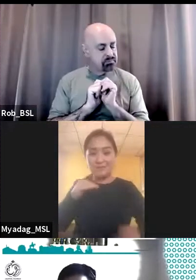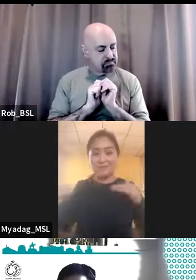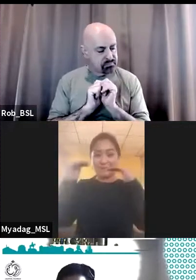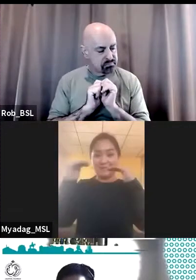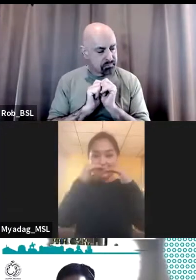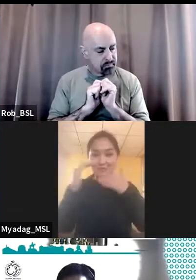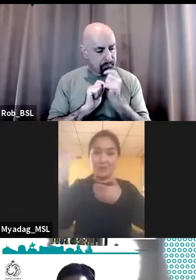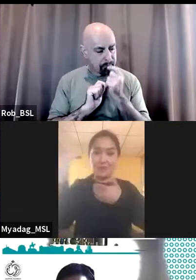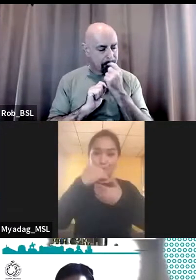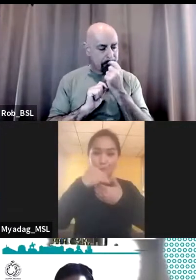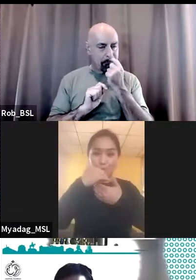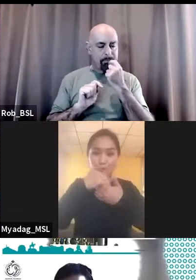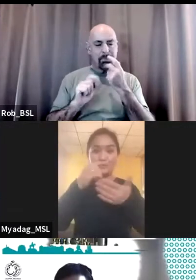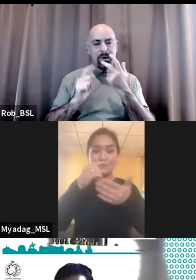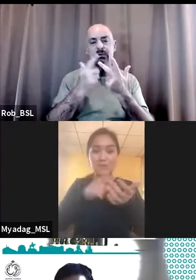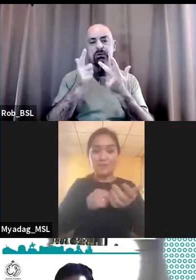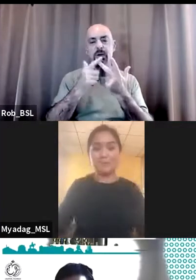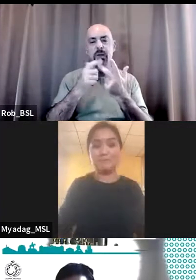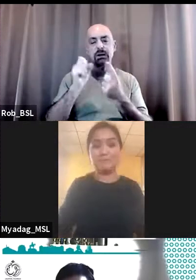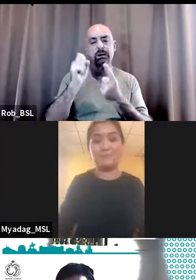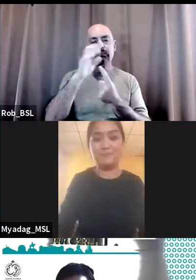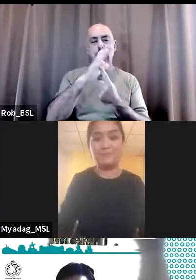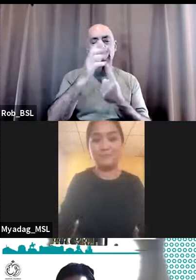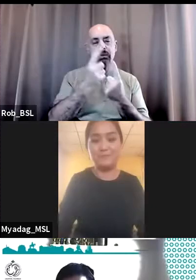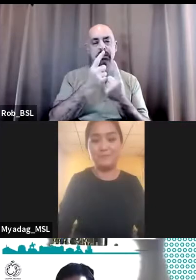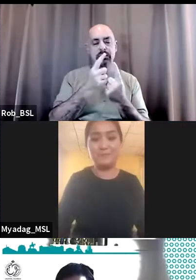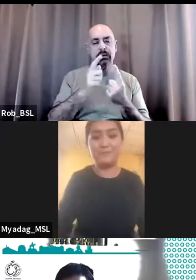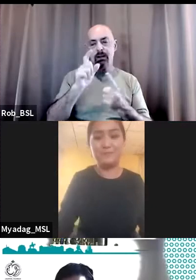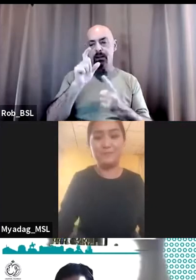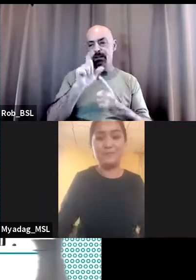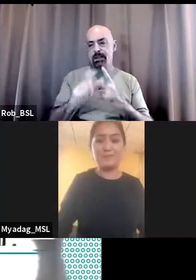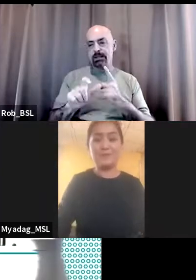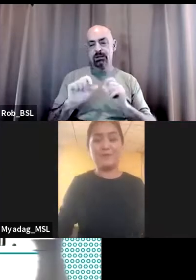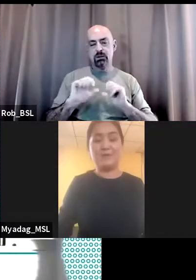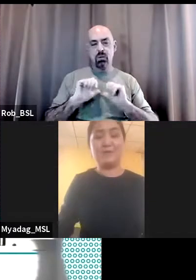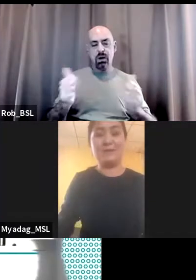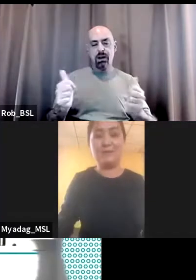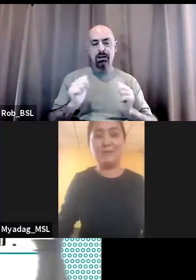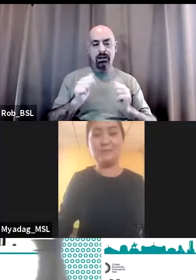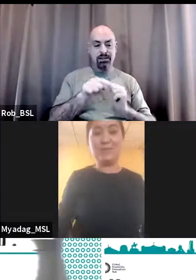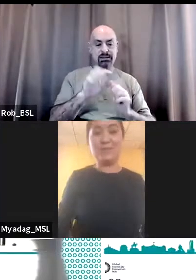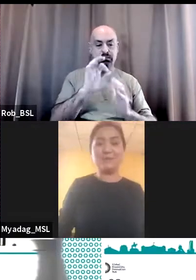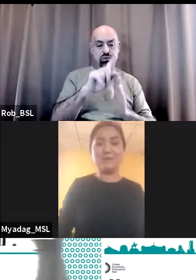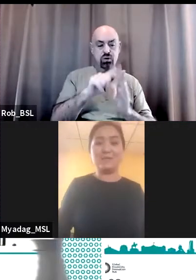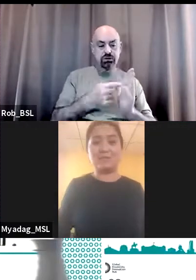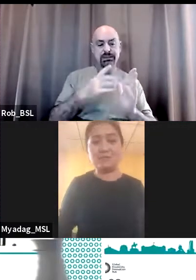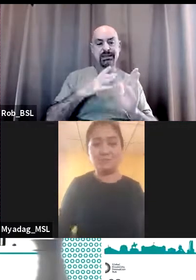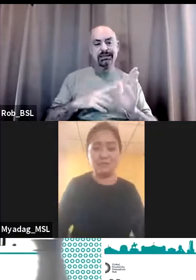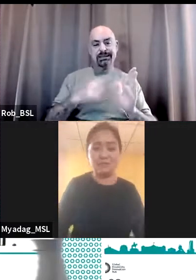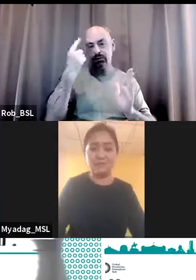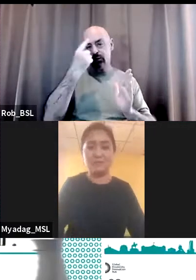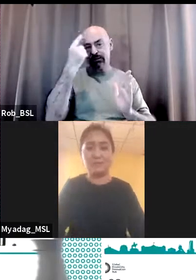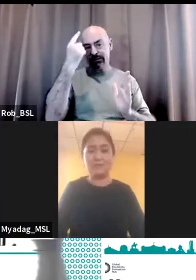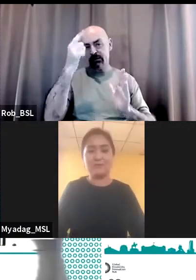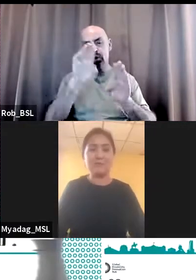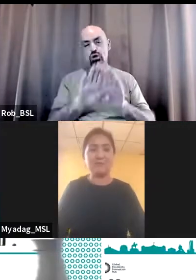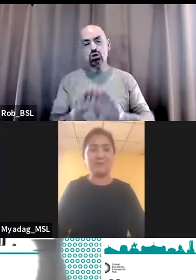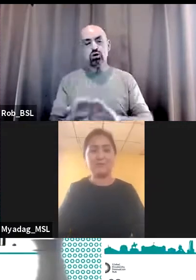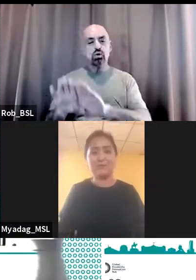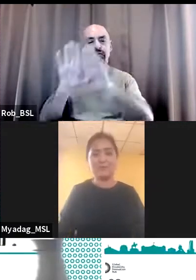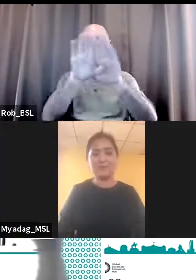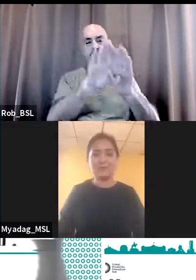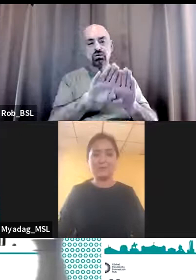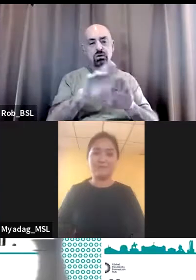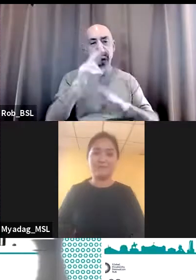хэлэхэд энэ тэгш хамруулсан загварыг бид нэр заавал нэг газар чинь эхлэх хэрэгтэй байна.